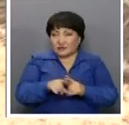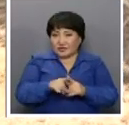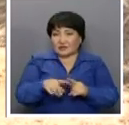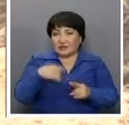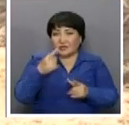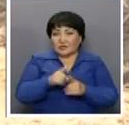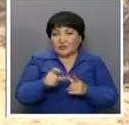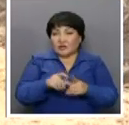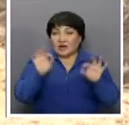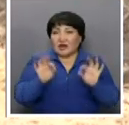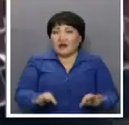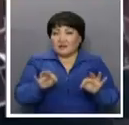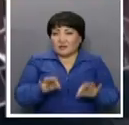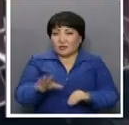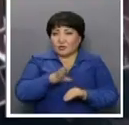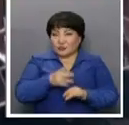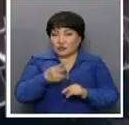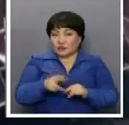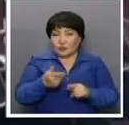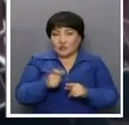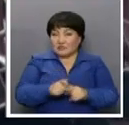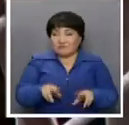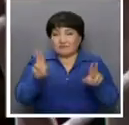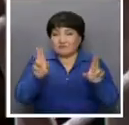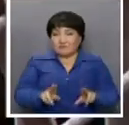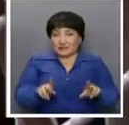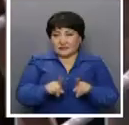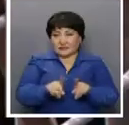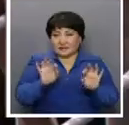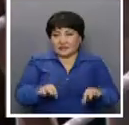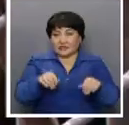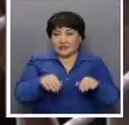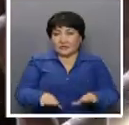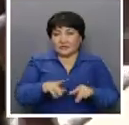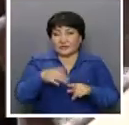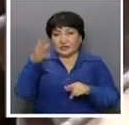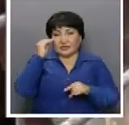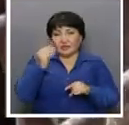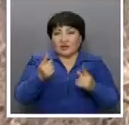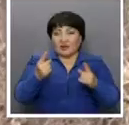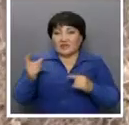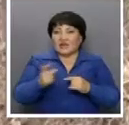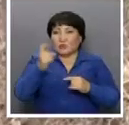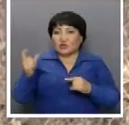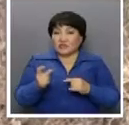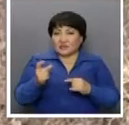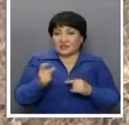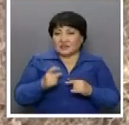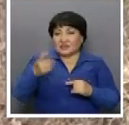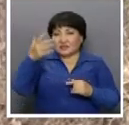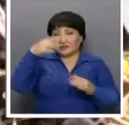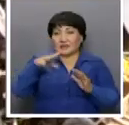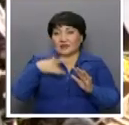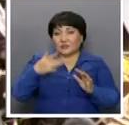әділдік орнату үшін өте принципті шешім деп есептейді. Өйткені қазір кейбір ірі шаруашылықтардың иелігінде 10 мыңдаған гектар болса,